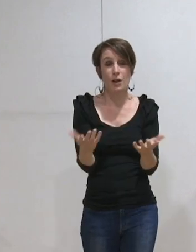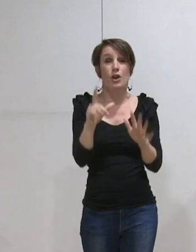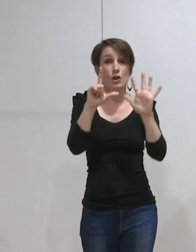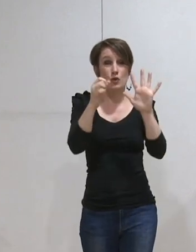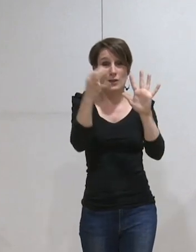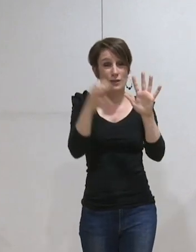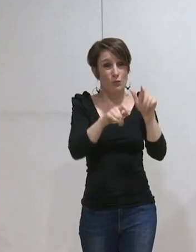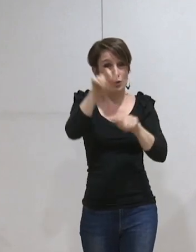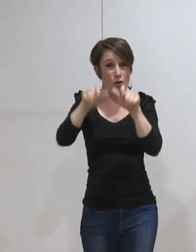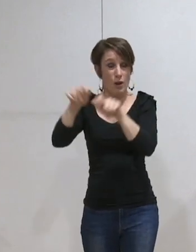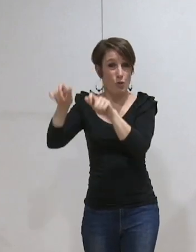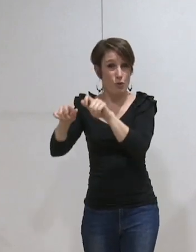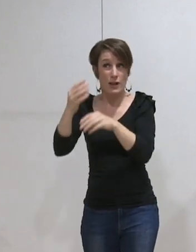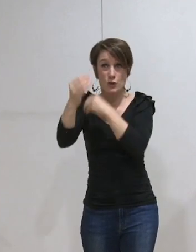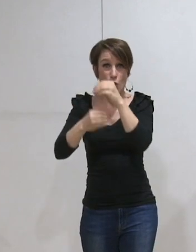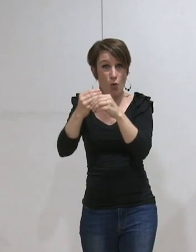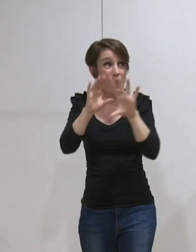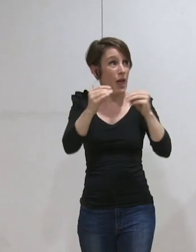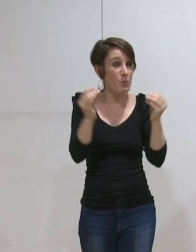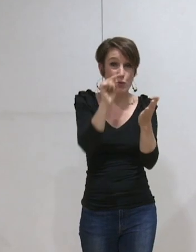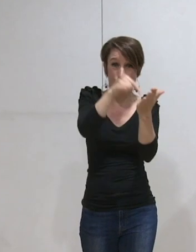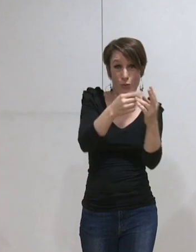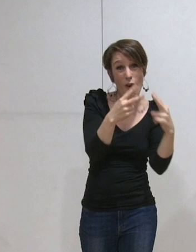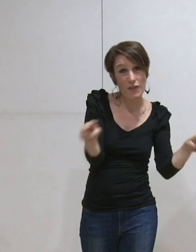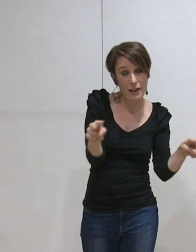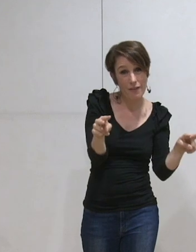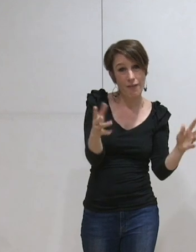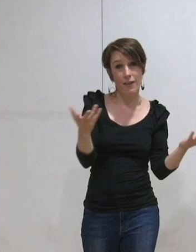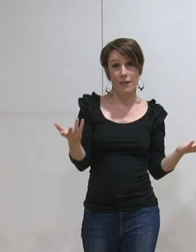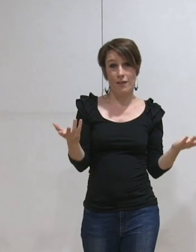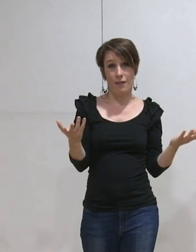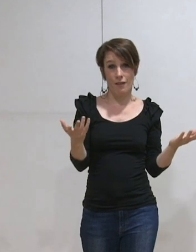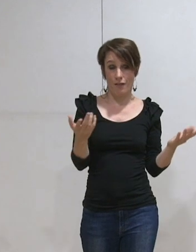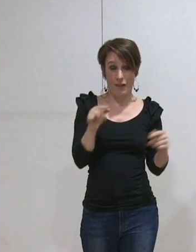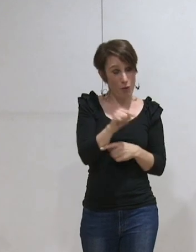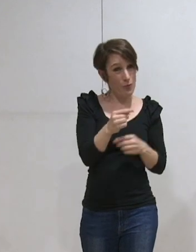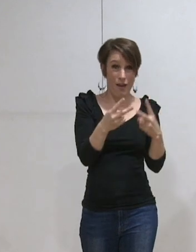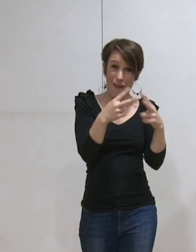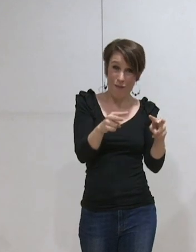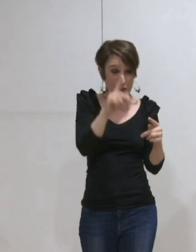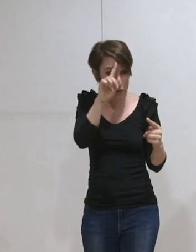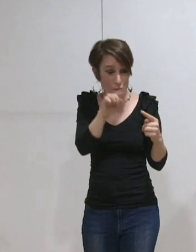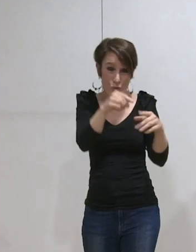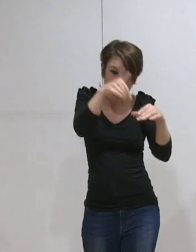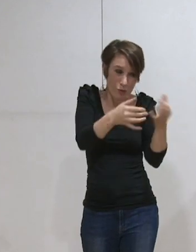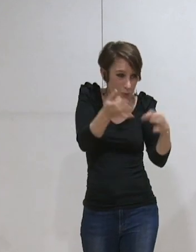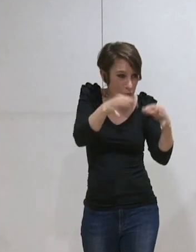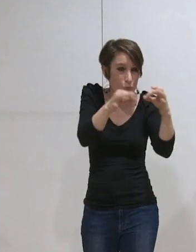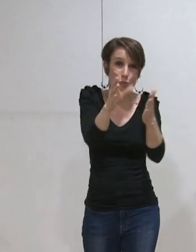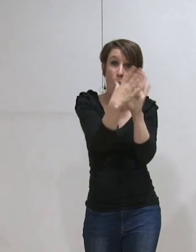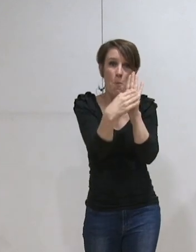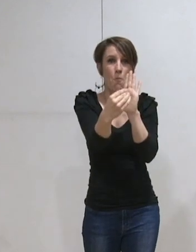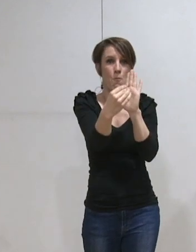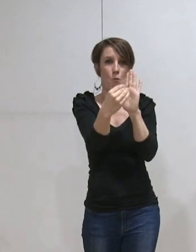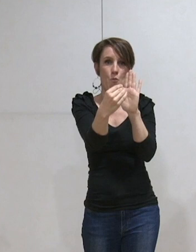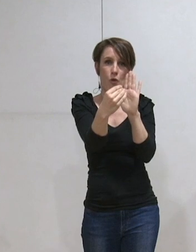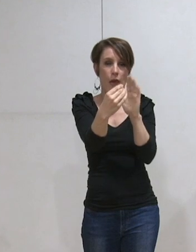maintenant urbaine et les villes deviennent des acteurs stratégiques pour engager nos sociétés vers un modèle plus sobrere et plus durable et en cette année